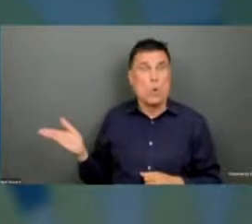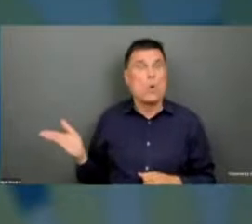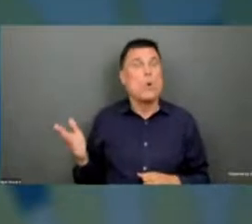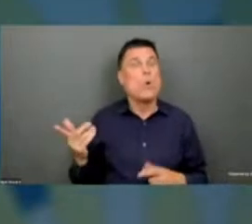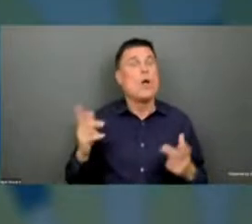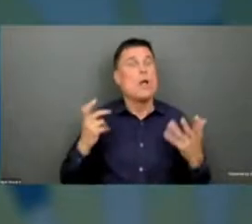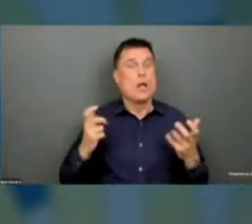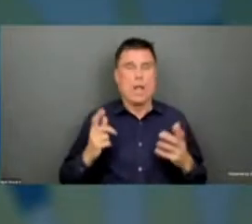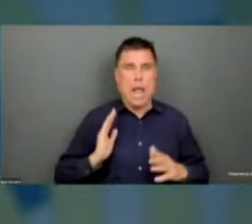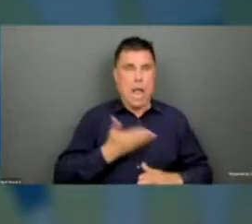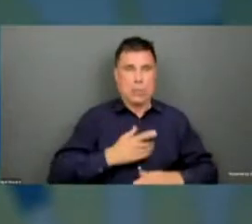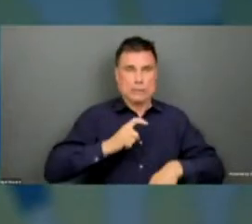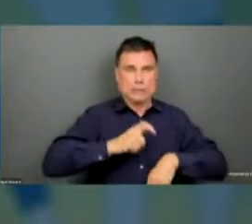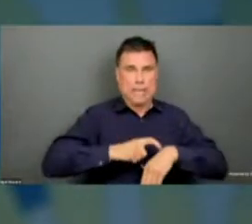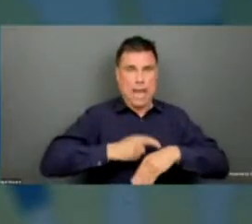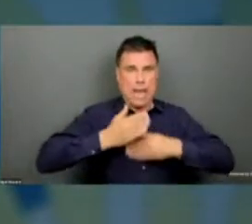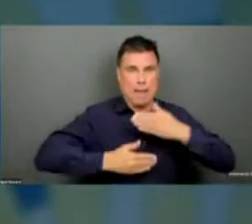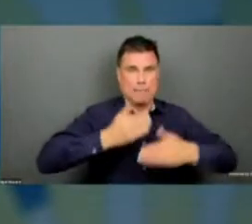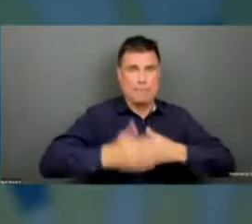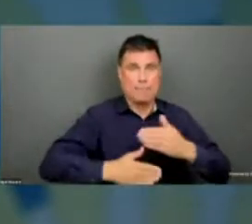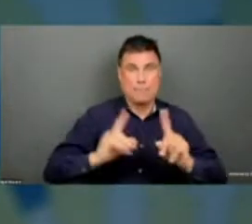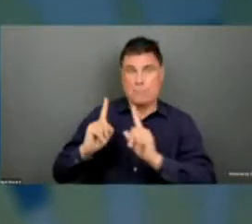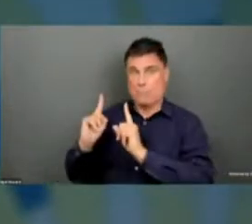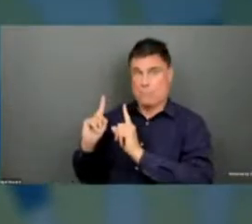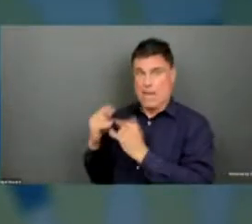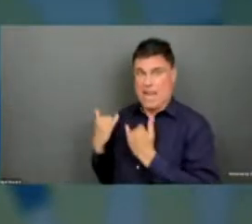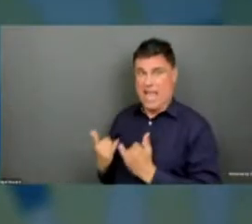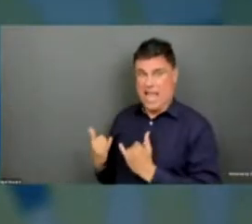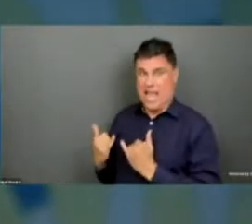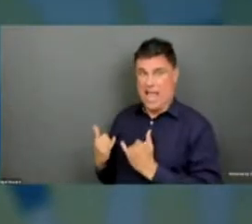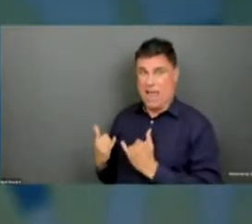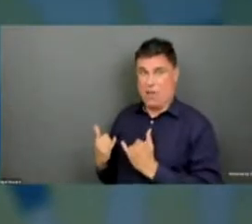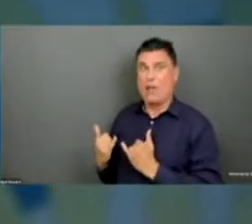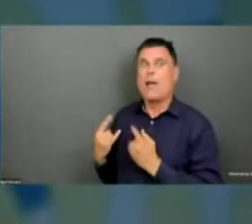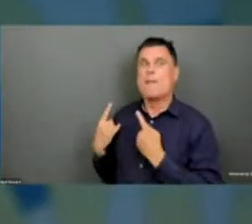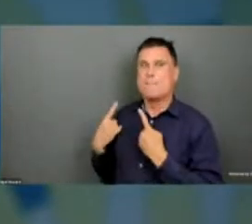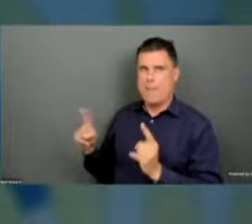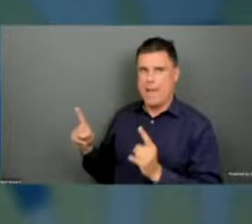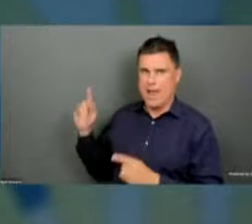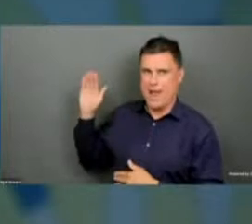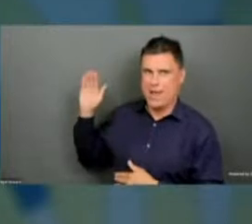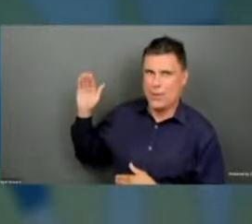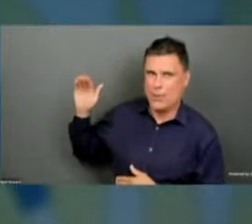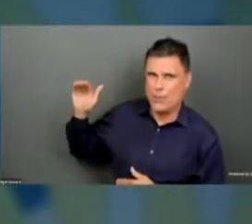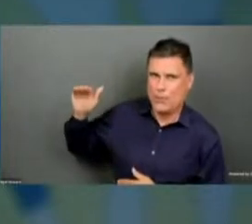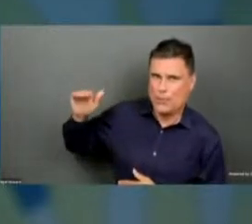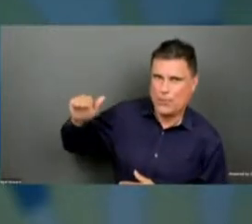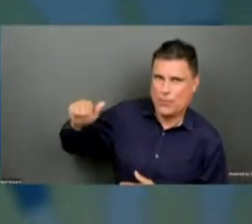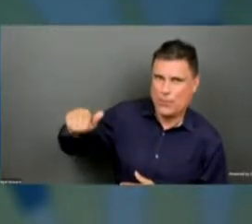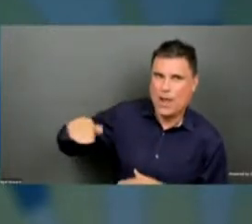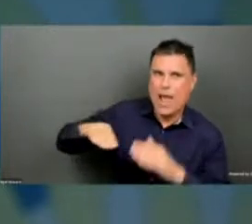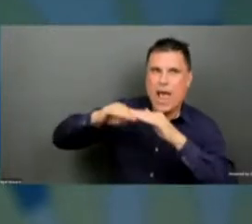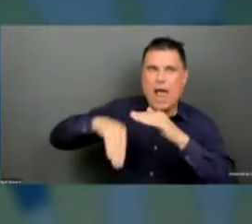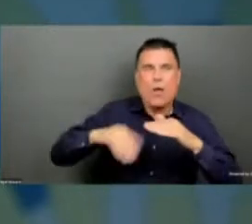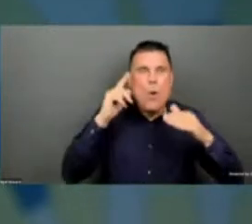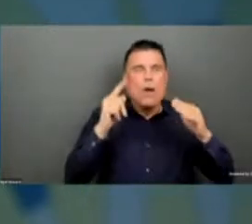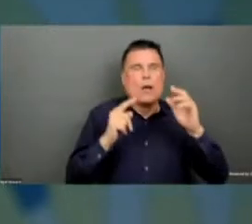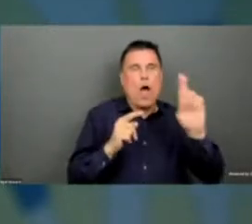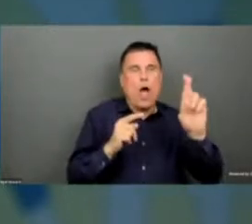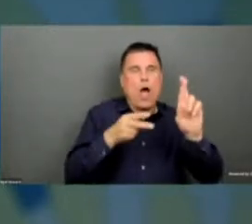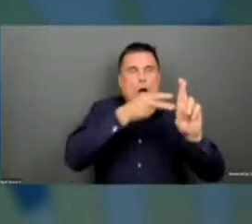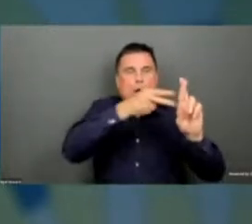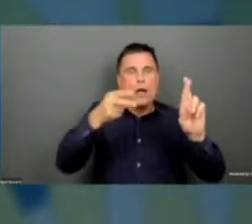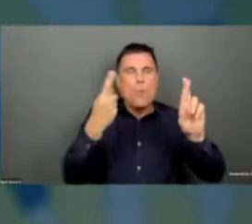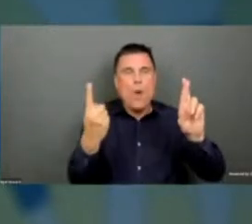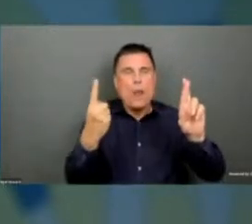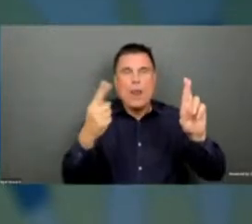现在接种率已经超过了原定的第1阶段的第2阶段的重启的数字，但是他们一